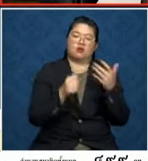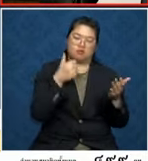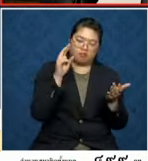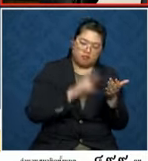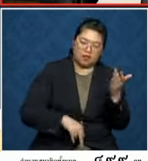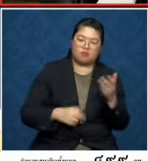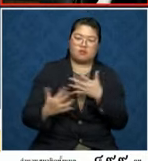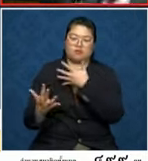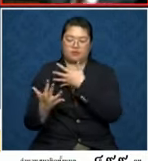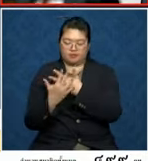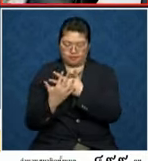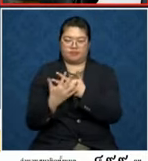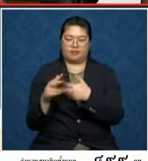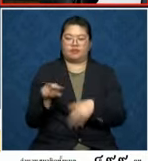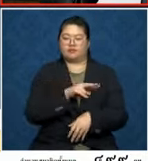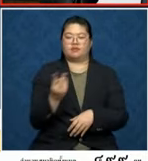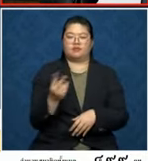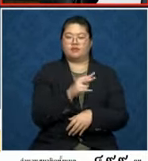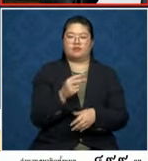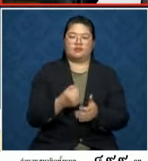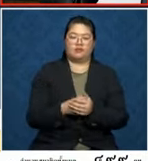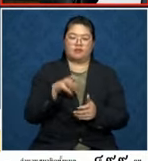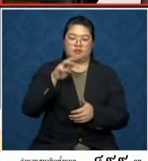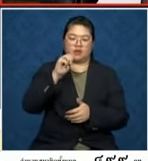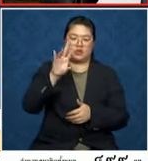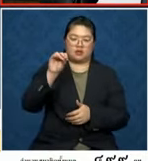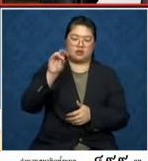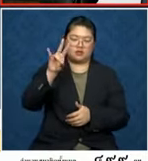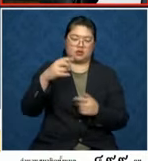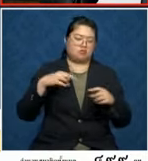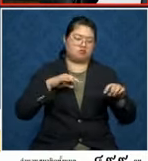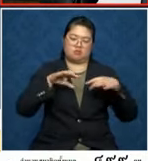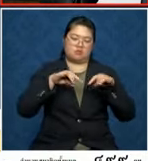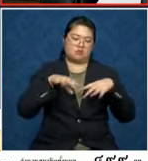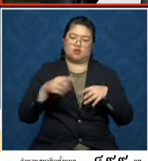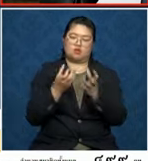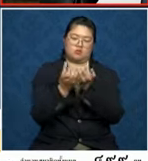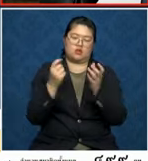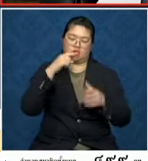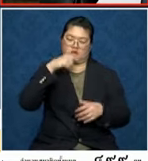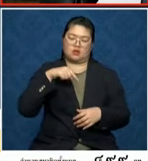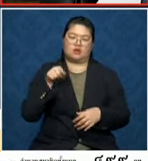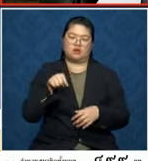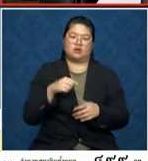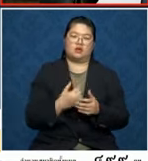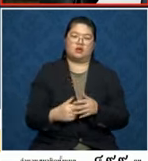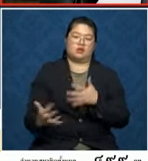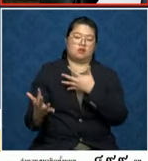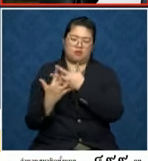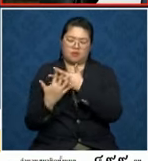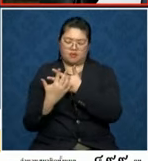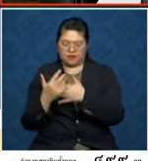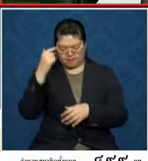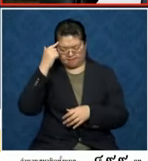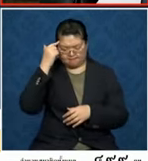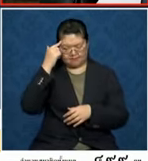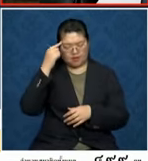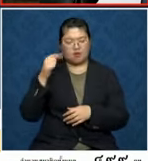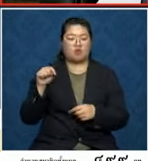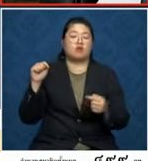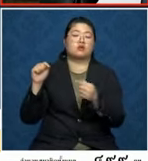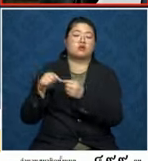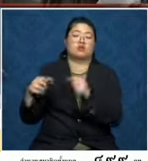ซึ่งก็ไม่สอดคล้องกับมาตรา77ของรัฐธรรมนูญไทยนะครับที่โทษอาญาเนี่ยควรจะใช้สำหรับ